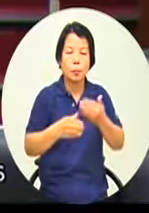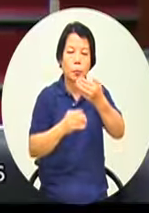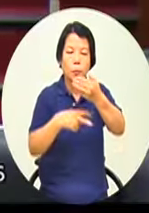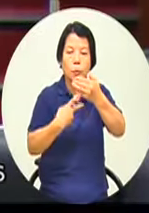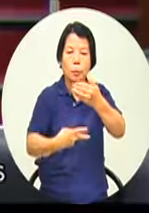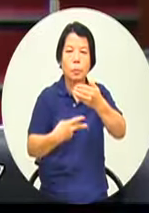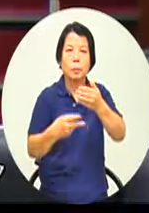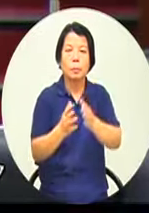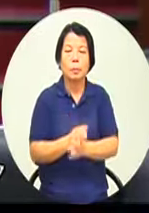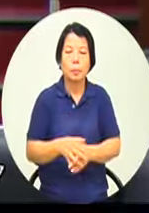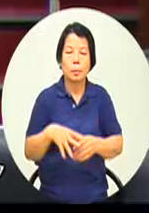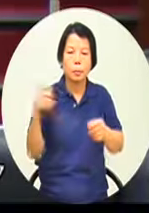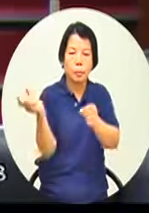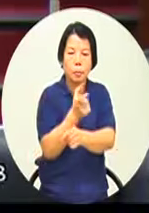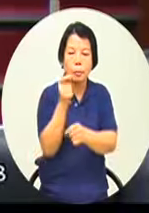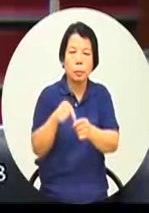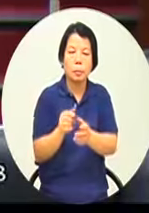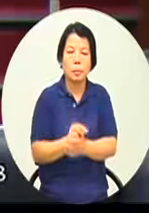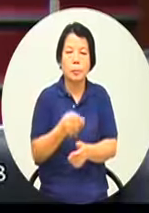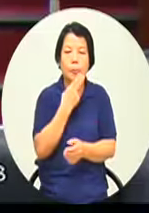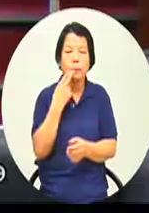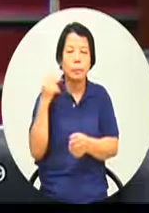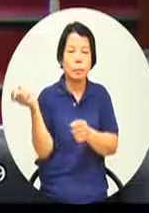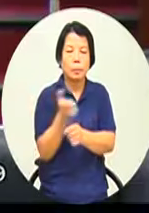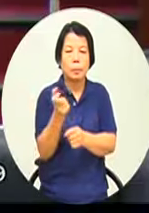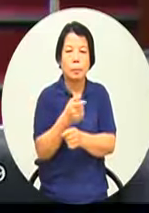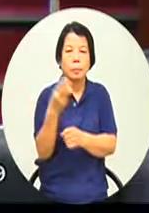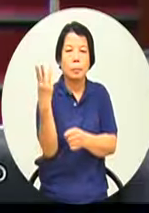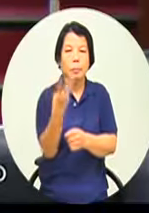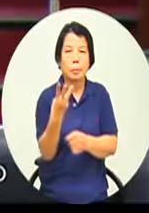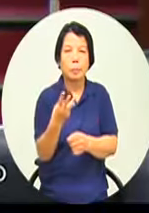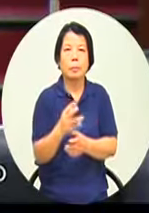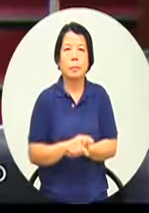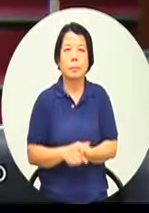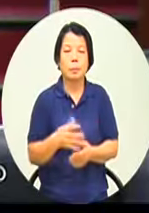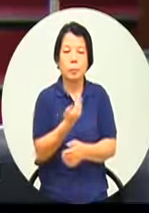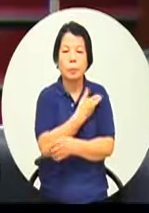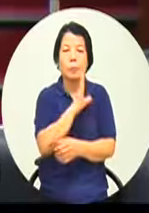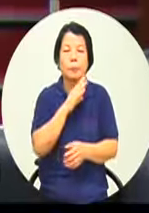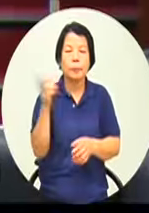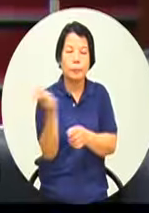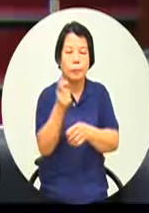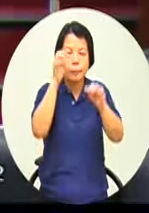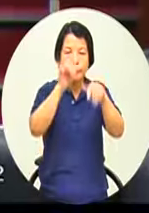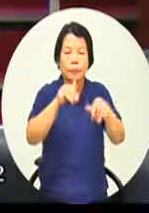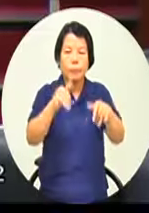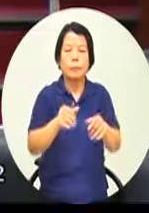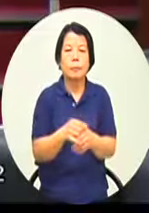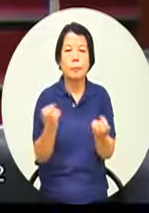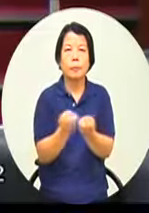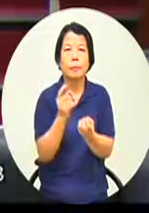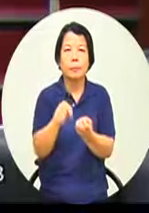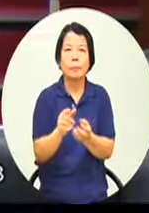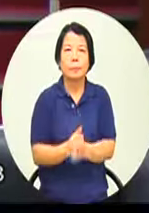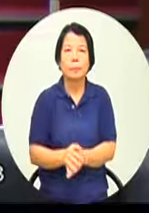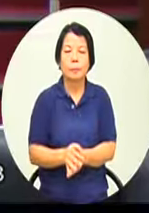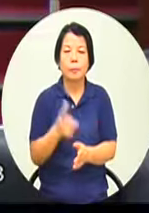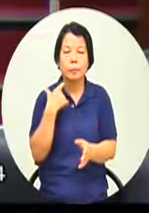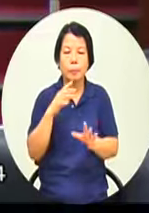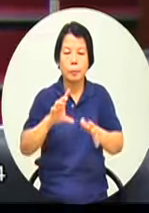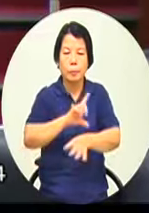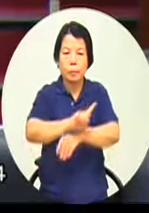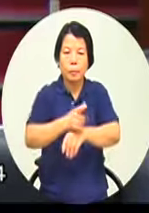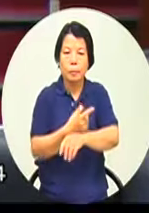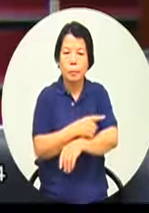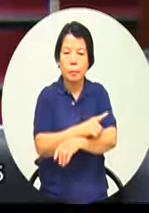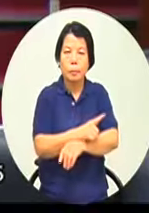9月2号莫兰地梅基这3次哈，不管台风或暴雨事件，有把它的小时雨量拿